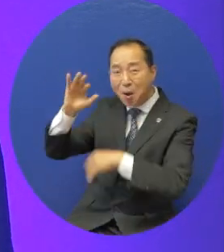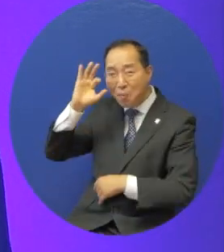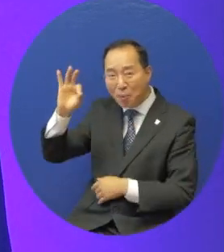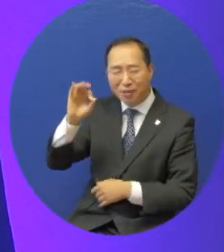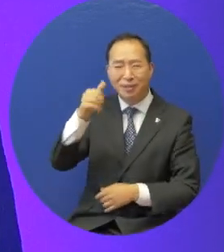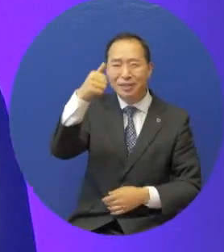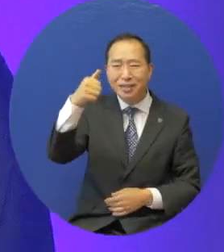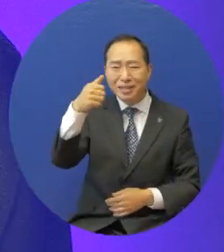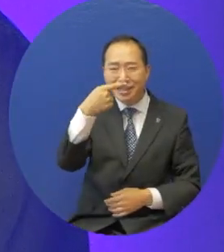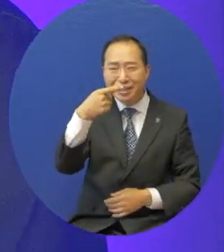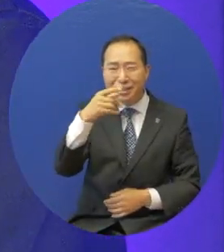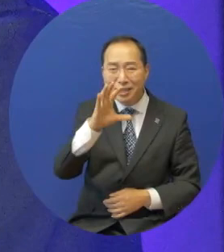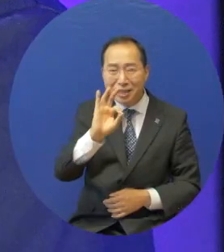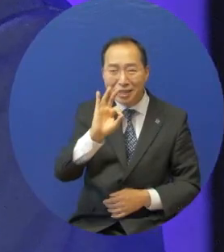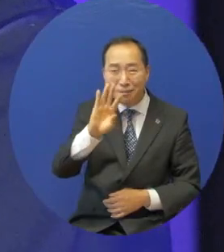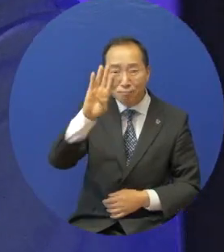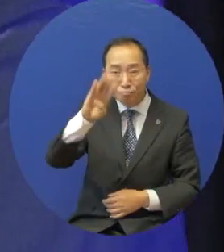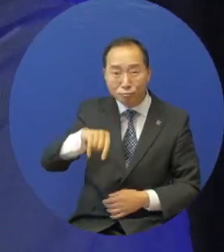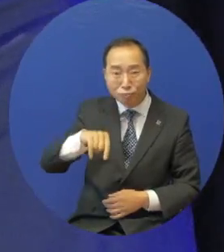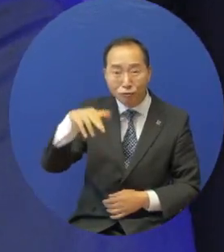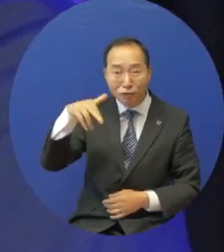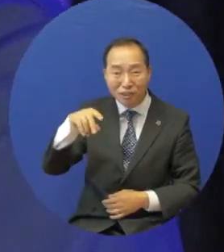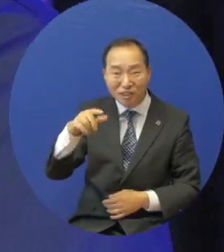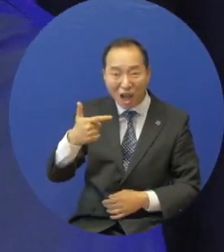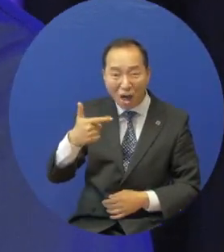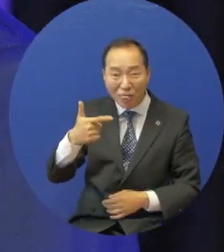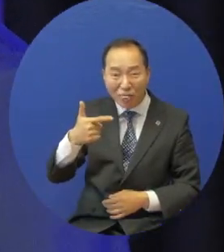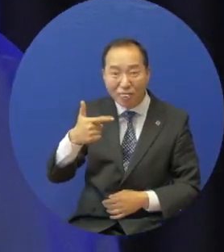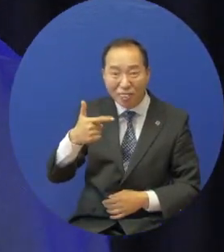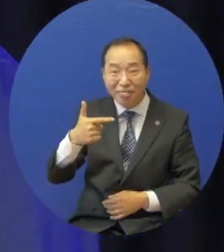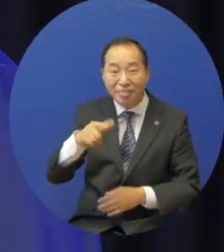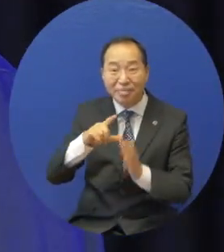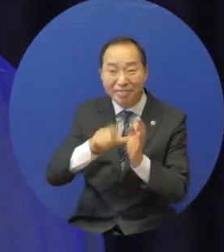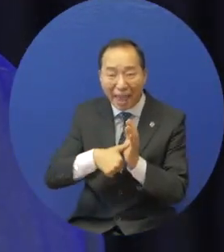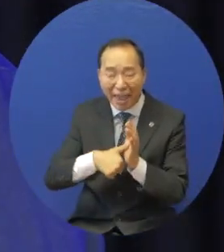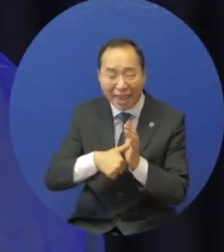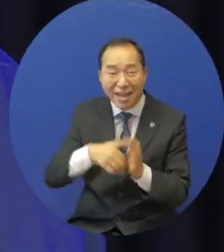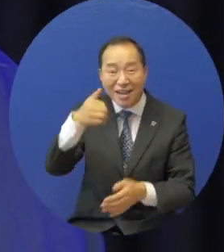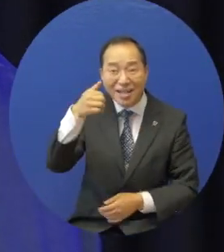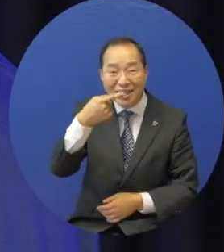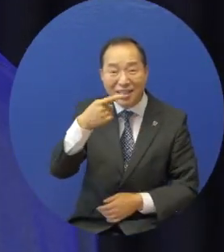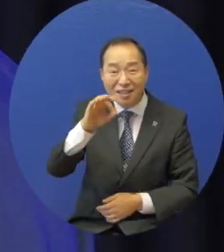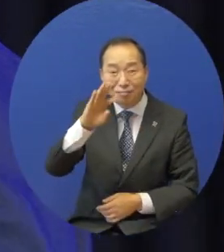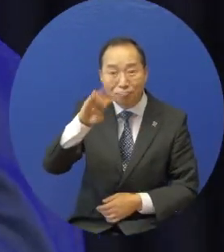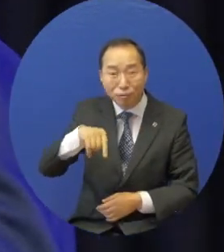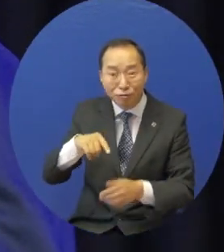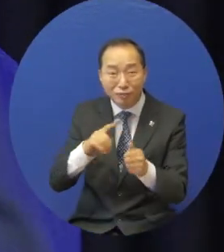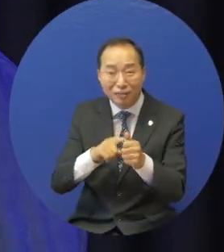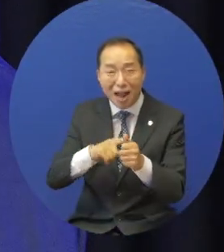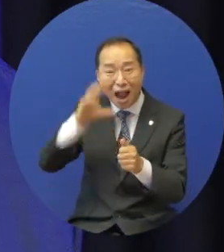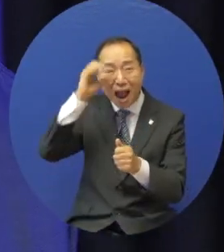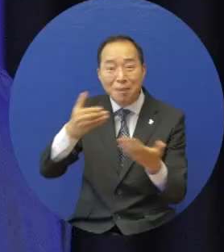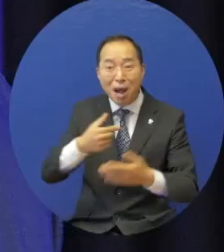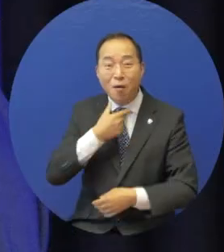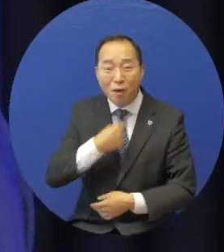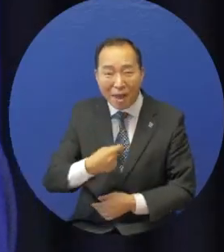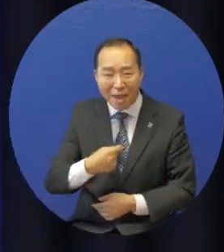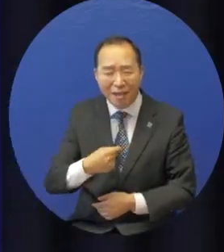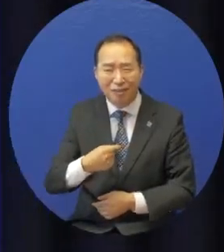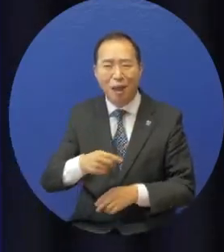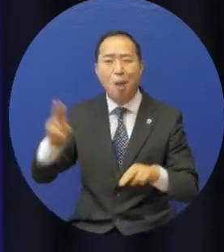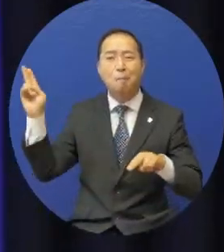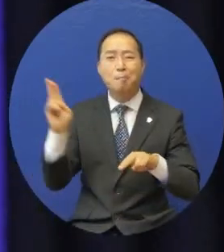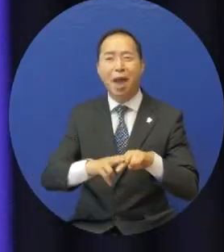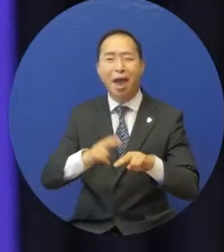분들은 요거를 흥부전이라고 하는 소설에서 흥부가 알바로 하고 싶었던 것 중에 굉장히 고액 알바였어요.